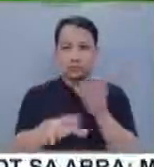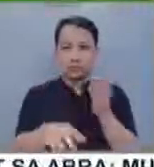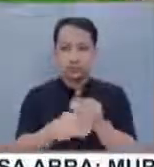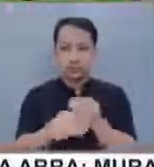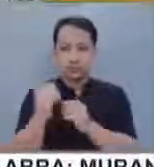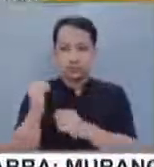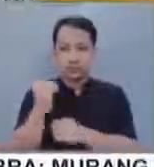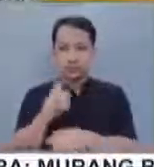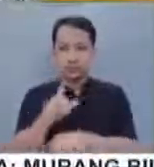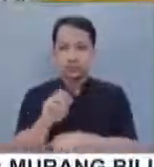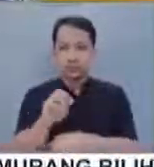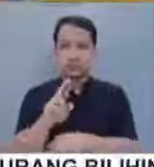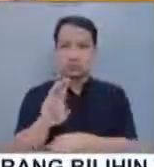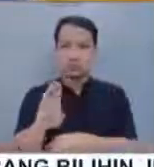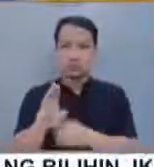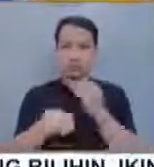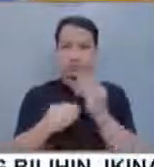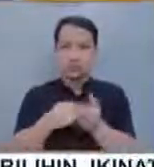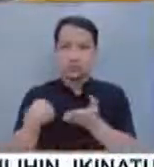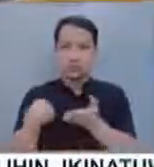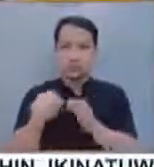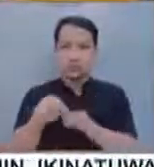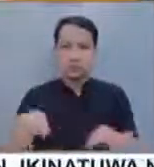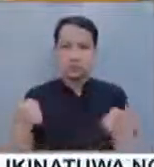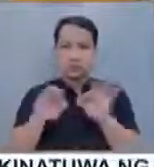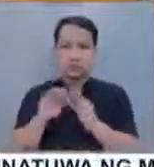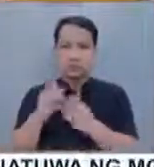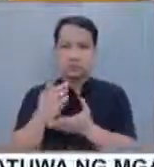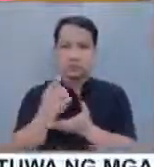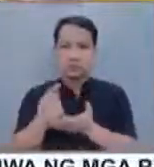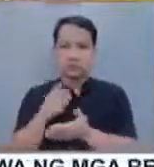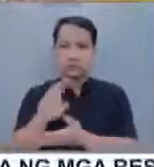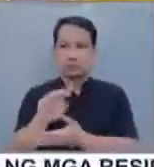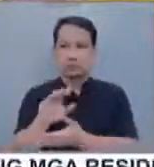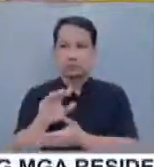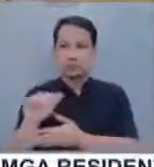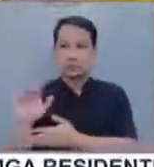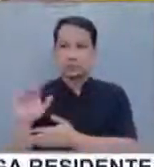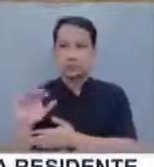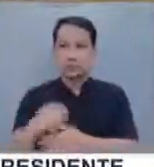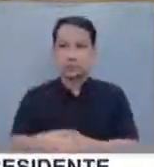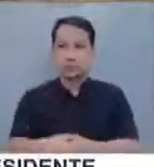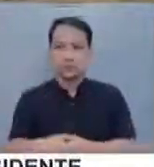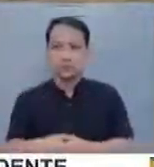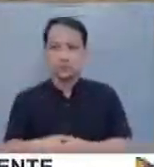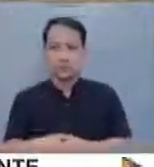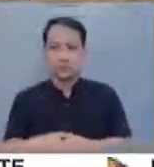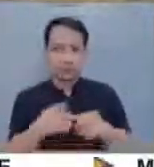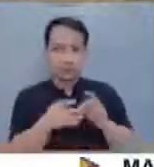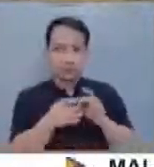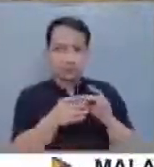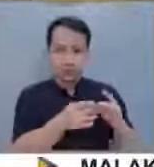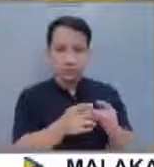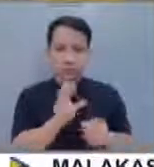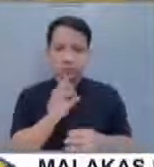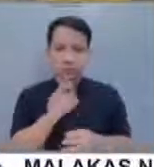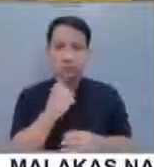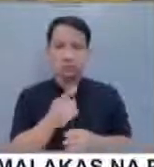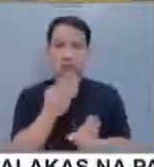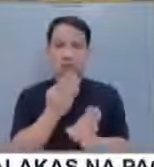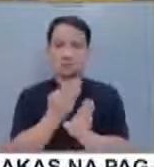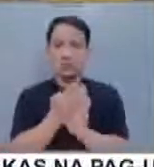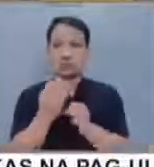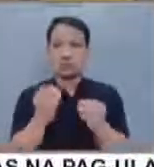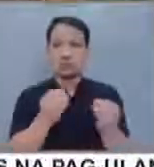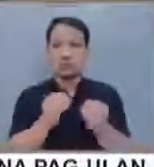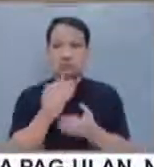LTFRB ang payout para naman sa week 14 at 15. Nakikipag-ugnayan na naman sila sa mga bus operator para